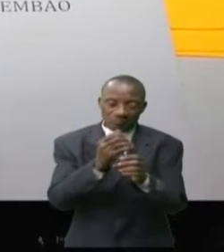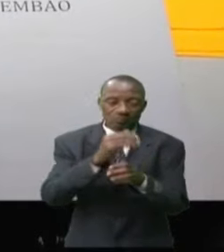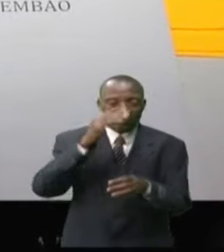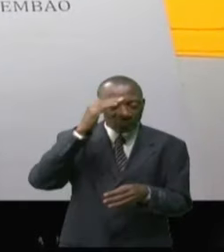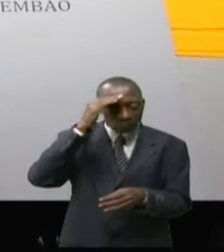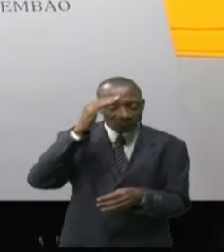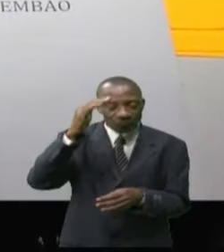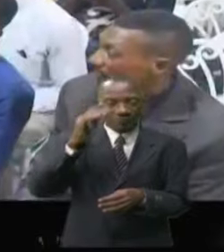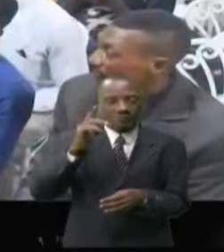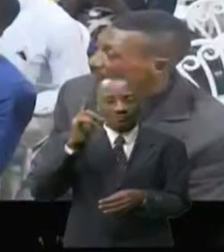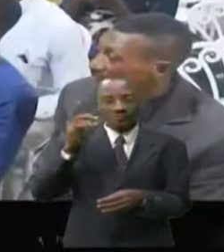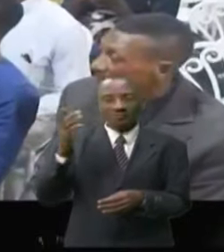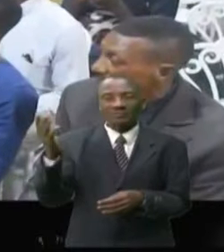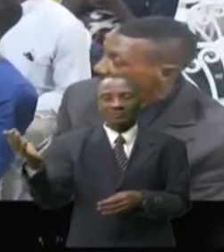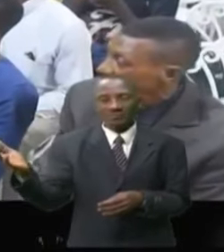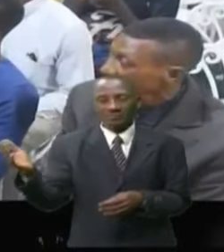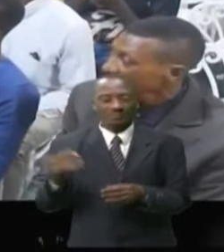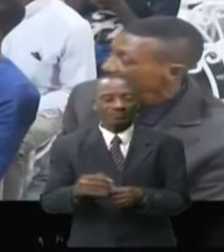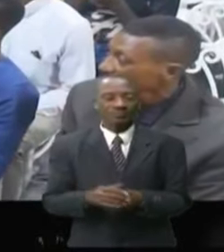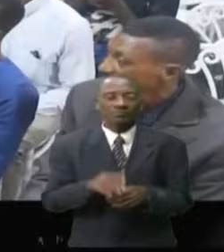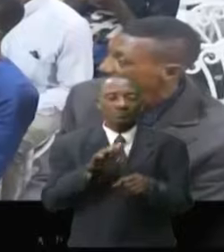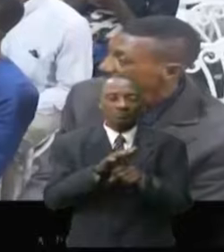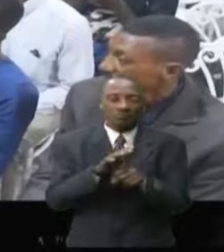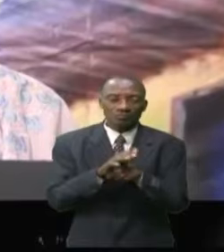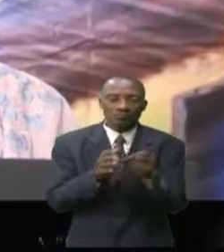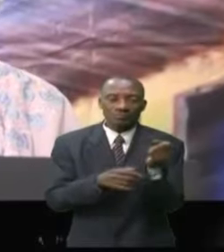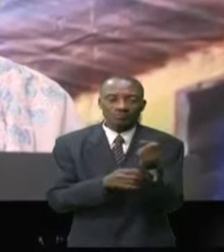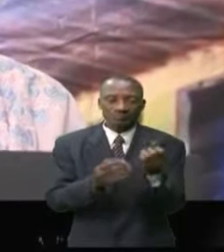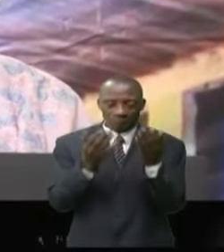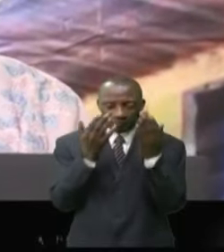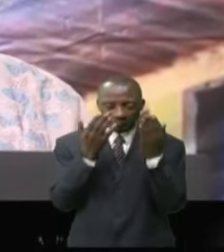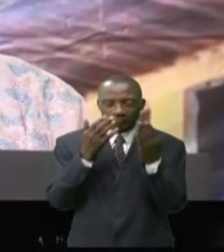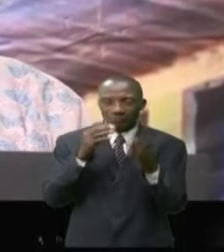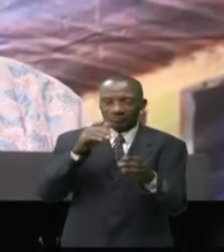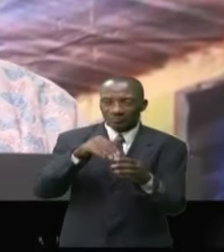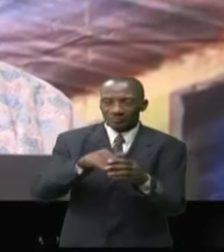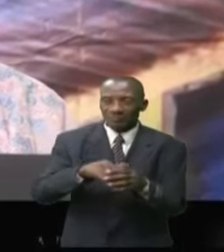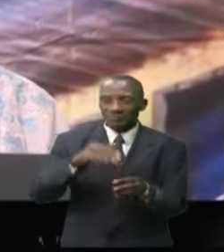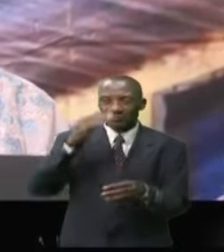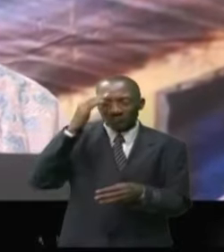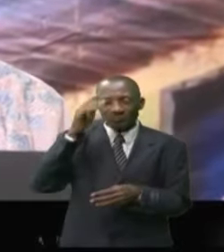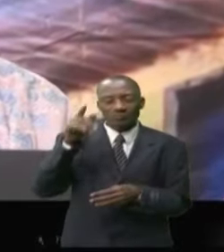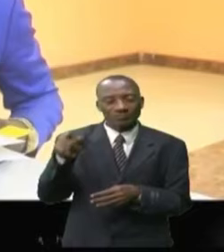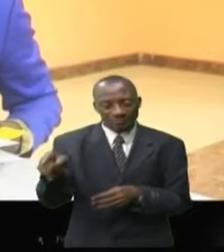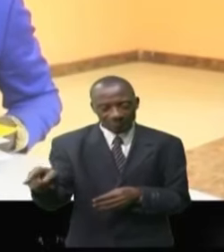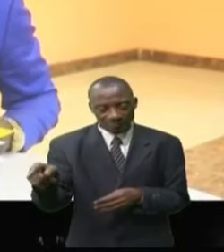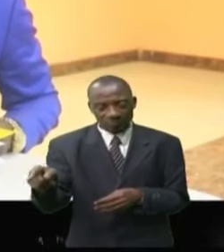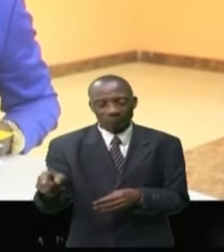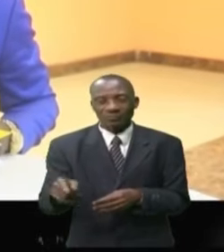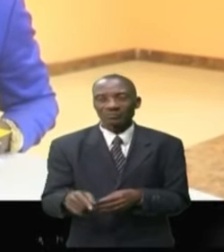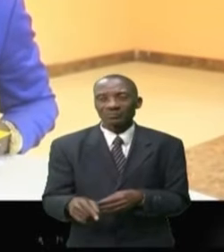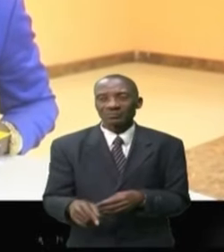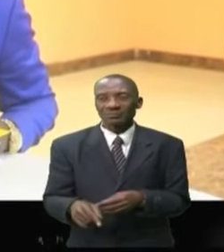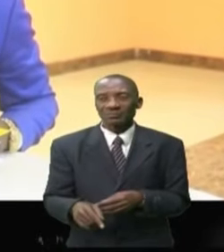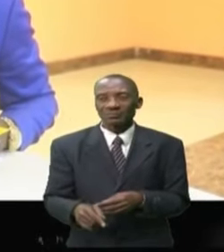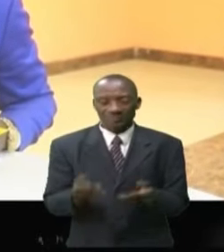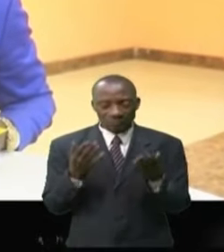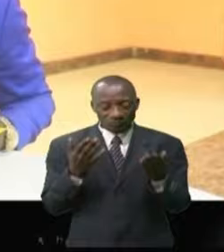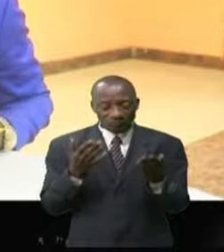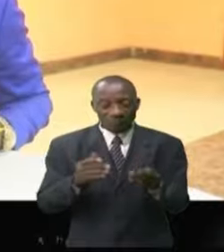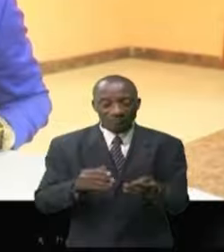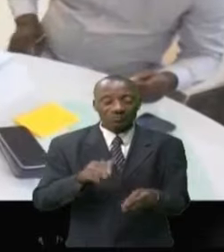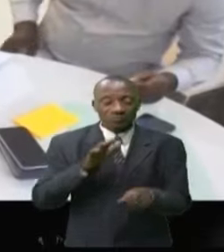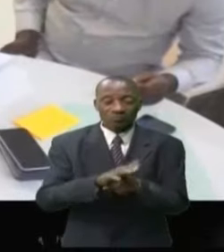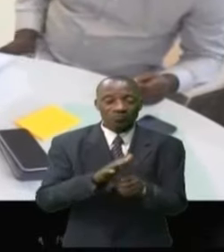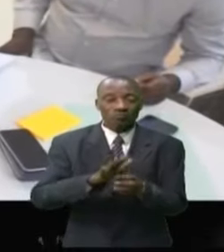statut et les règlements intérieurs au cours de cette activité tous les membres anciens de l'Institut ont apposé leurs signatur